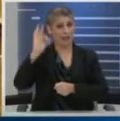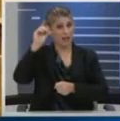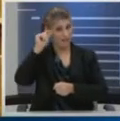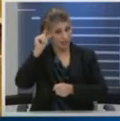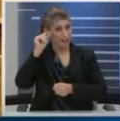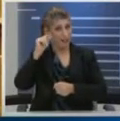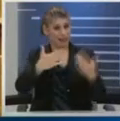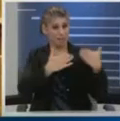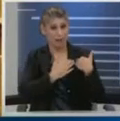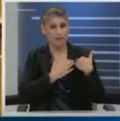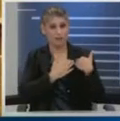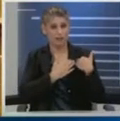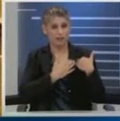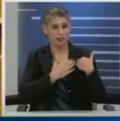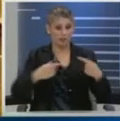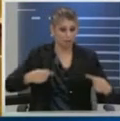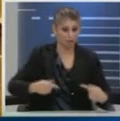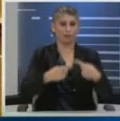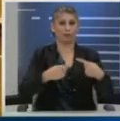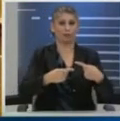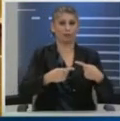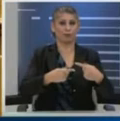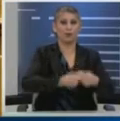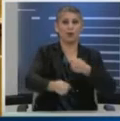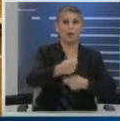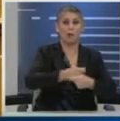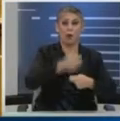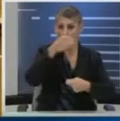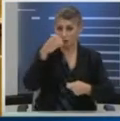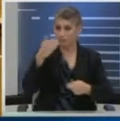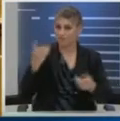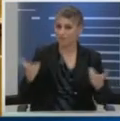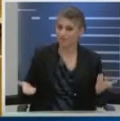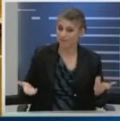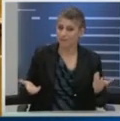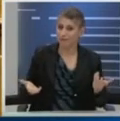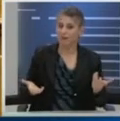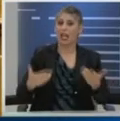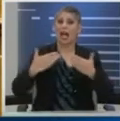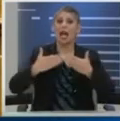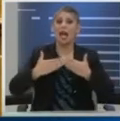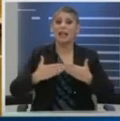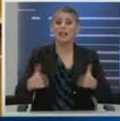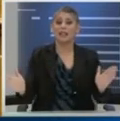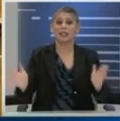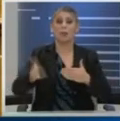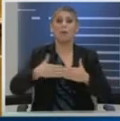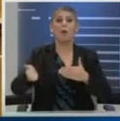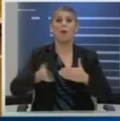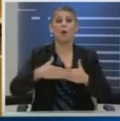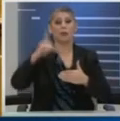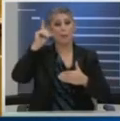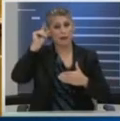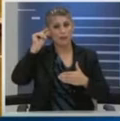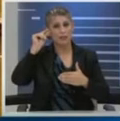των ναρκωτικών. Για να καταλάβω δηλαδή αυτό το οποίο μας λέτε. Ανοίξατε τις πόρτες του Πανεπιστημίου